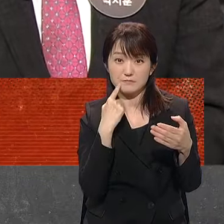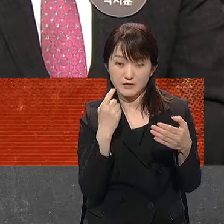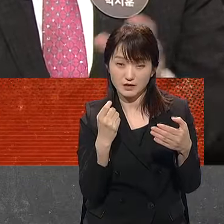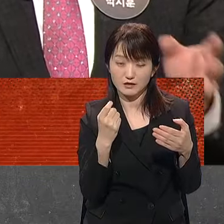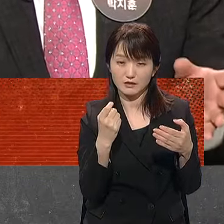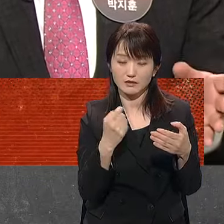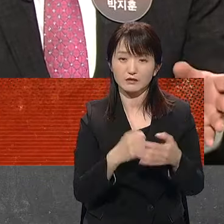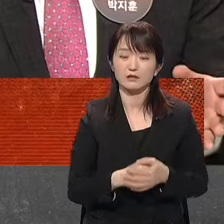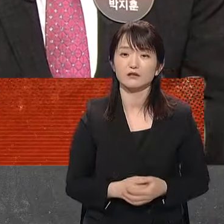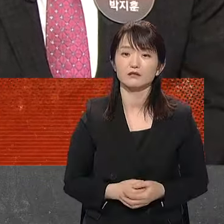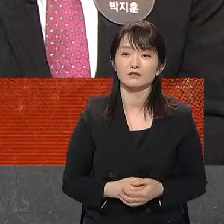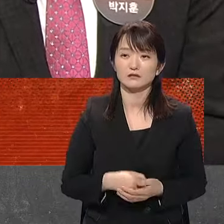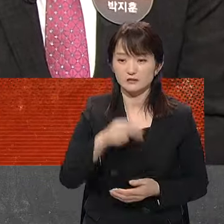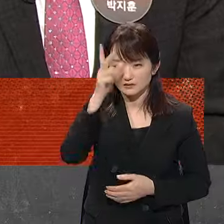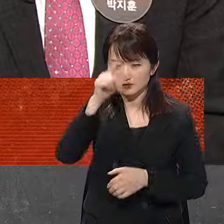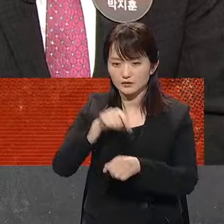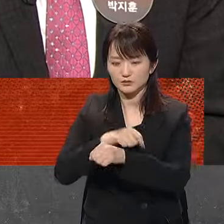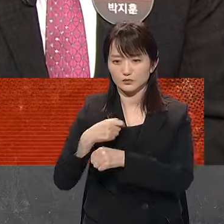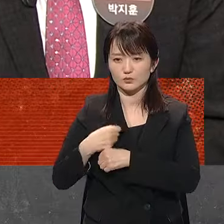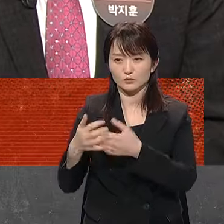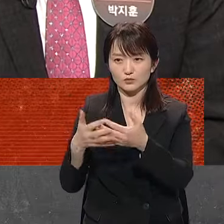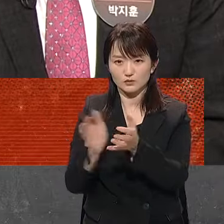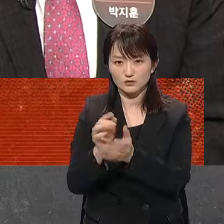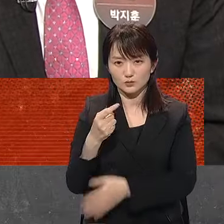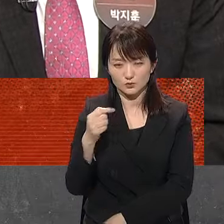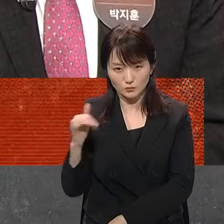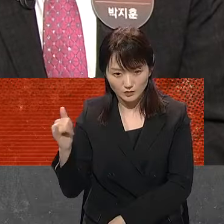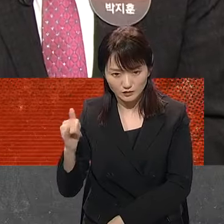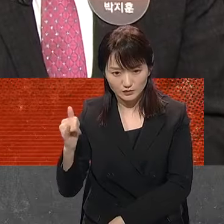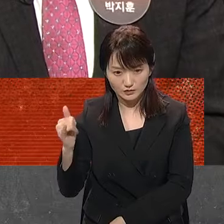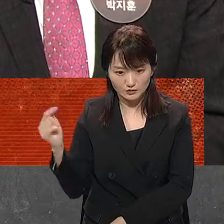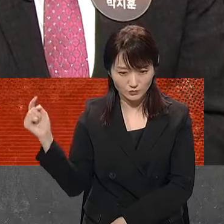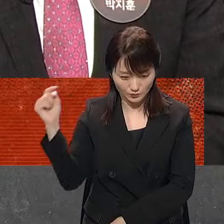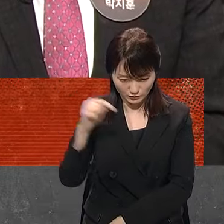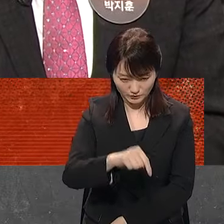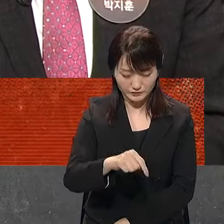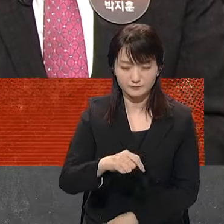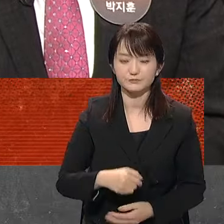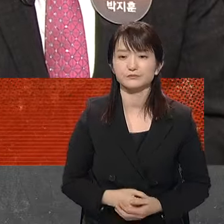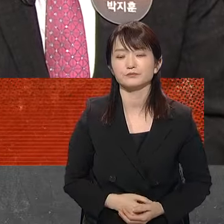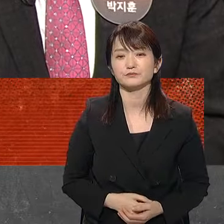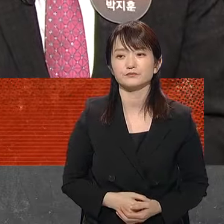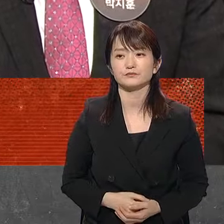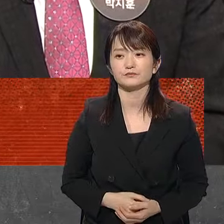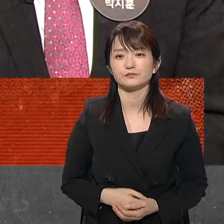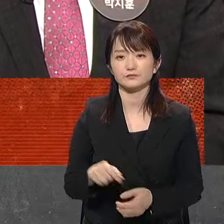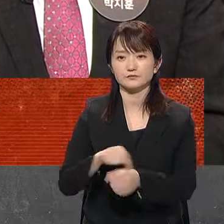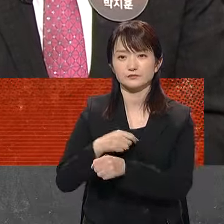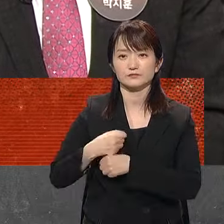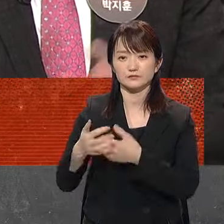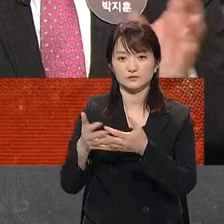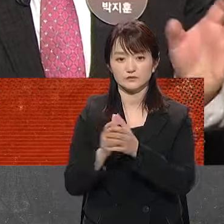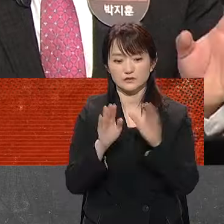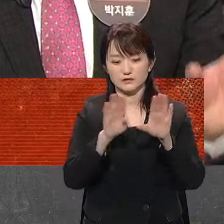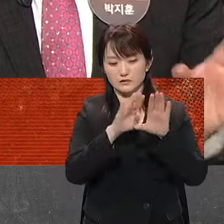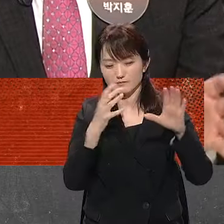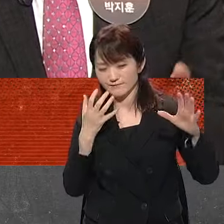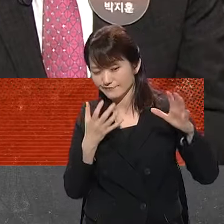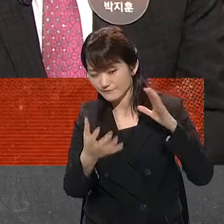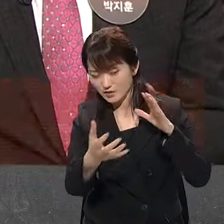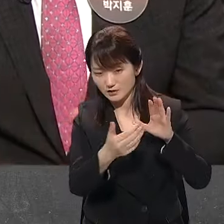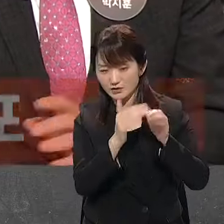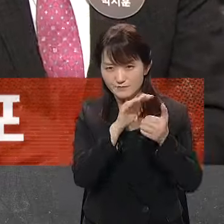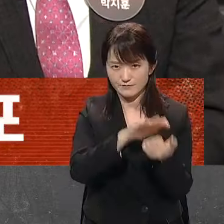때문에 경찰 특공대가 소방과 함께 출동을 했고요. 결국은 이제 경찰 특공대가 진입을 해서 진압을 한